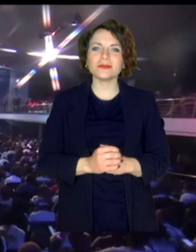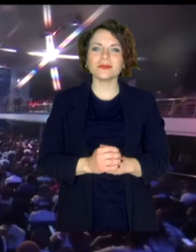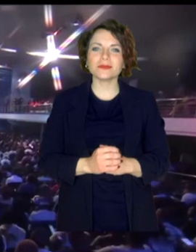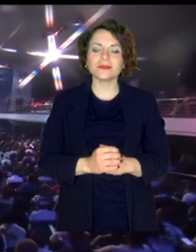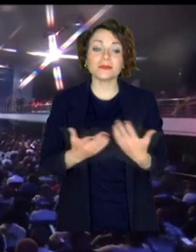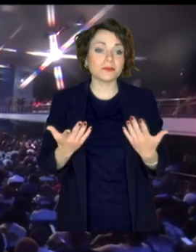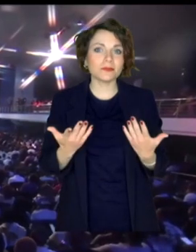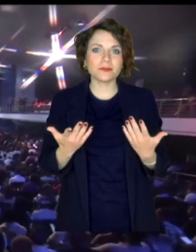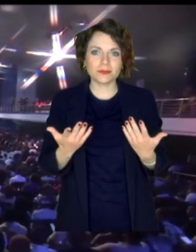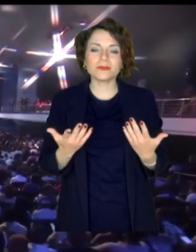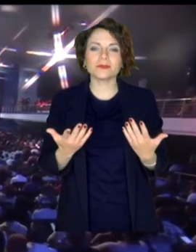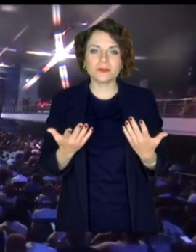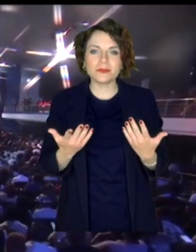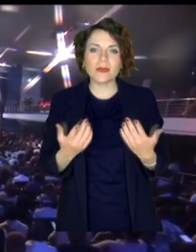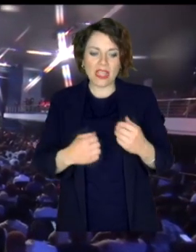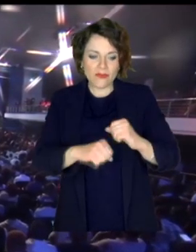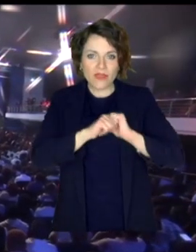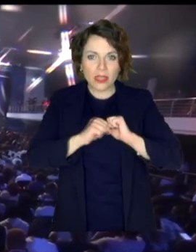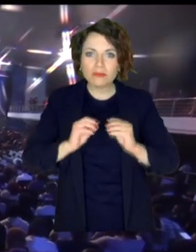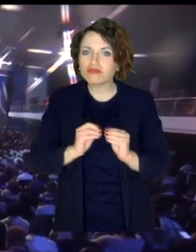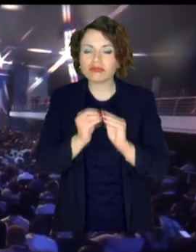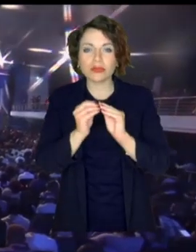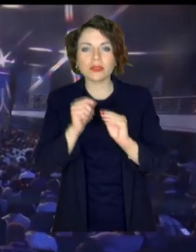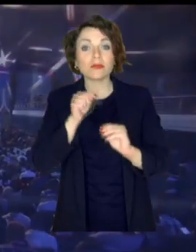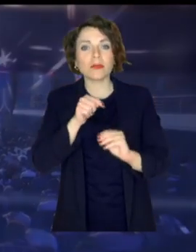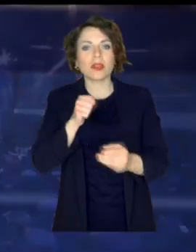Quindi, l'importanza di edificare la propria fede.